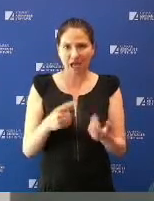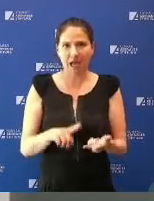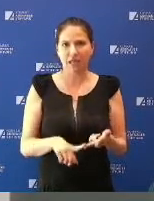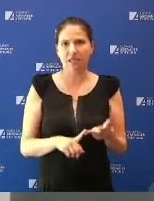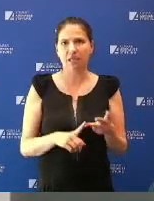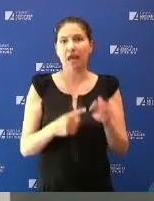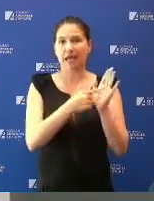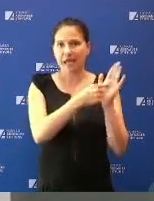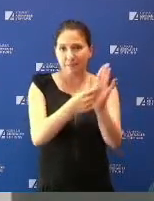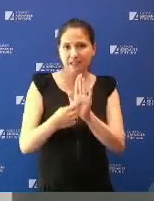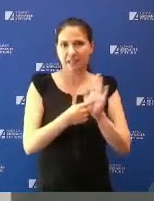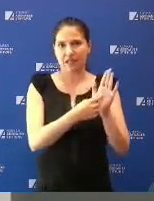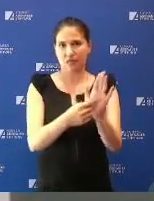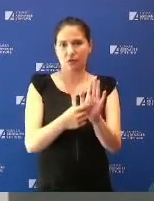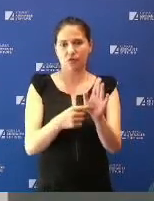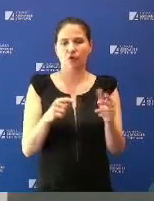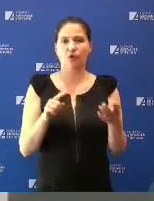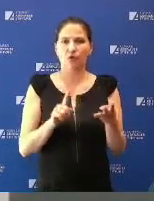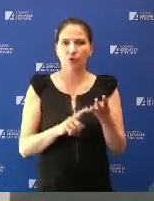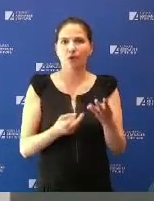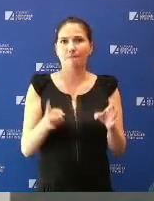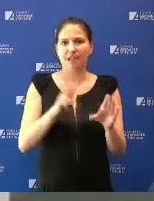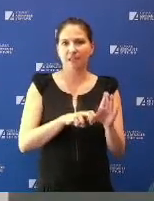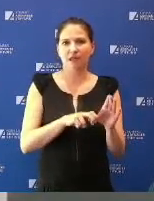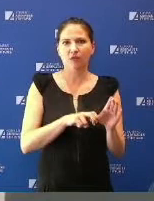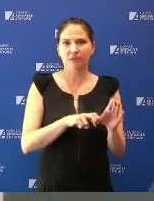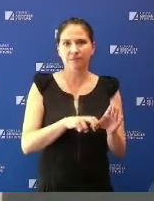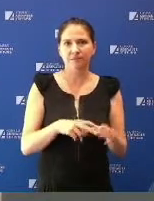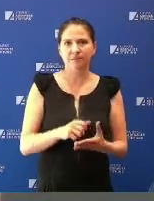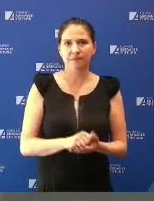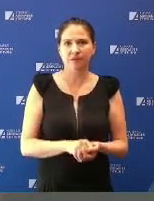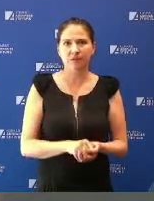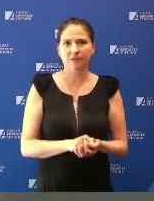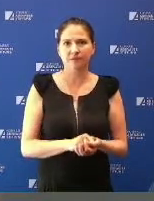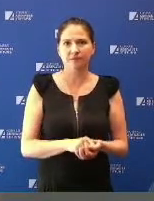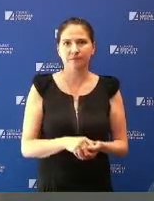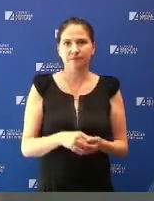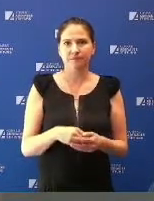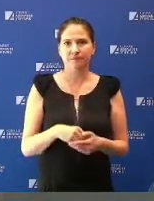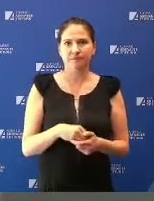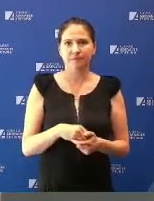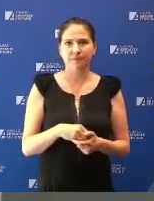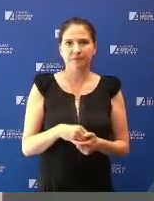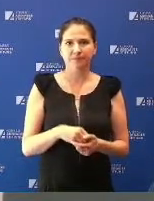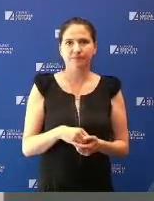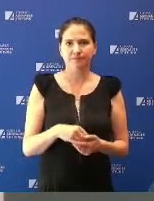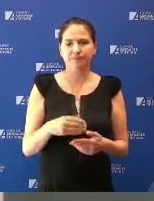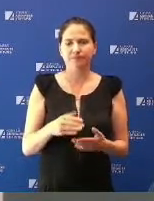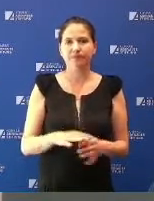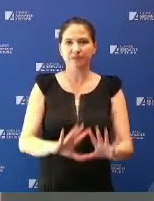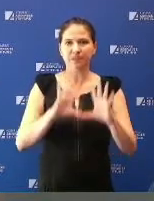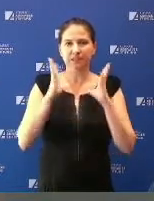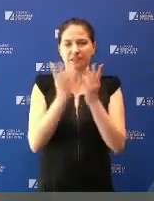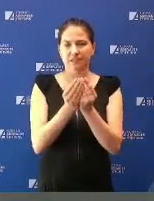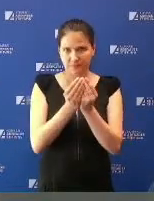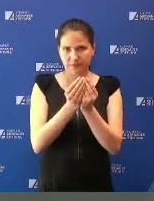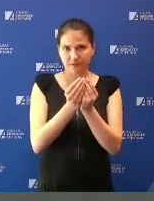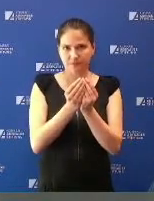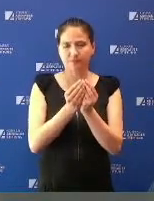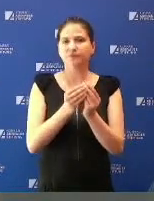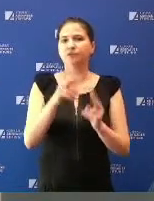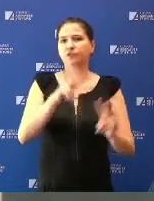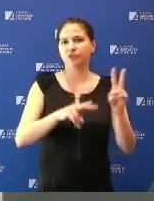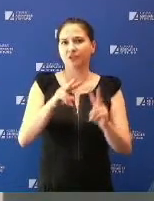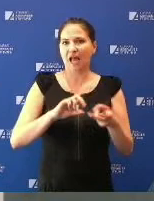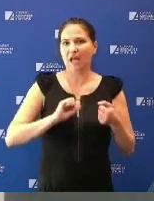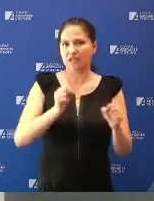um Repräsentation und Partizipation. Und es geht darum, das ganze Spektrum der Aktivitäten